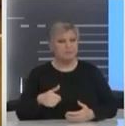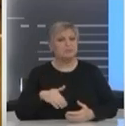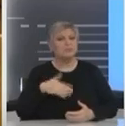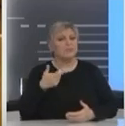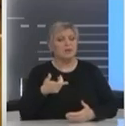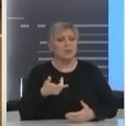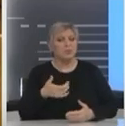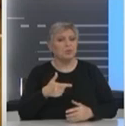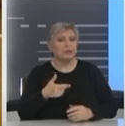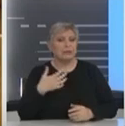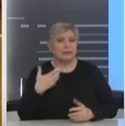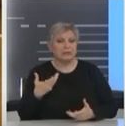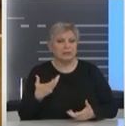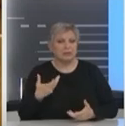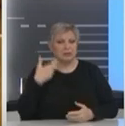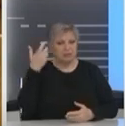Λαϊκισμός είναι για σας